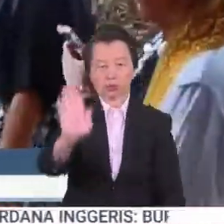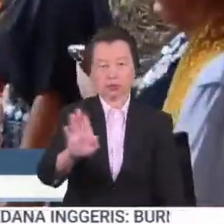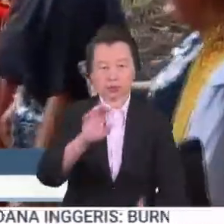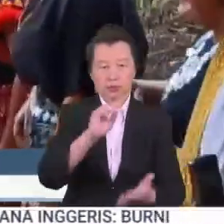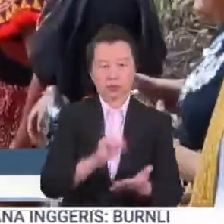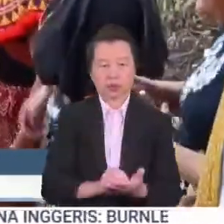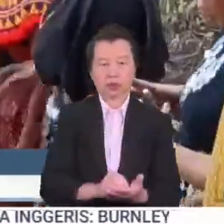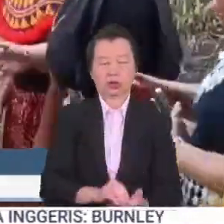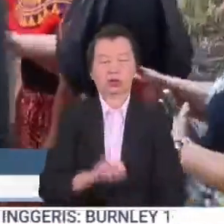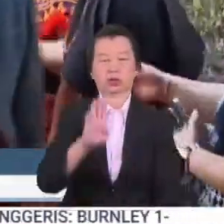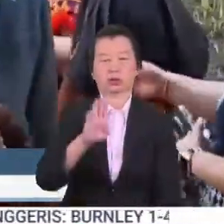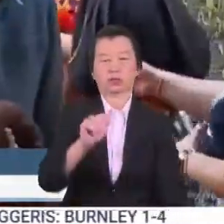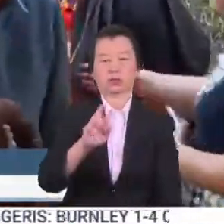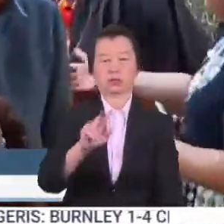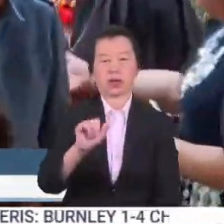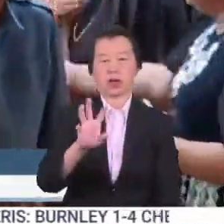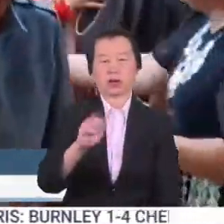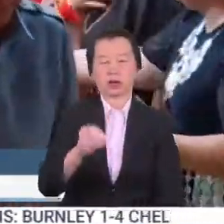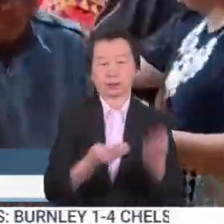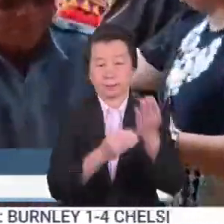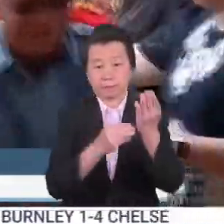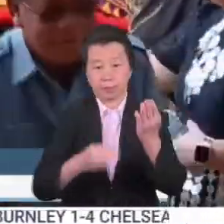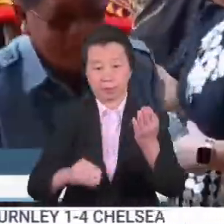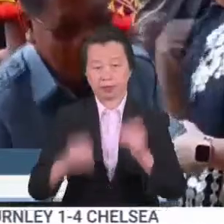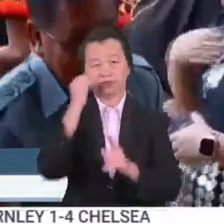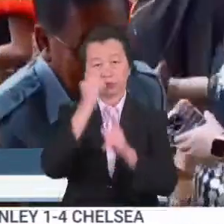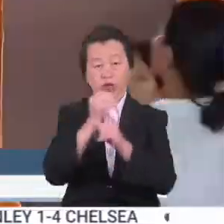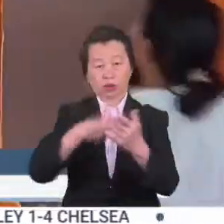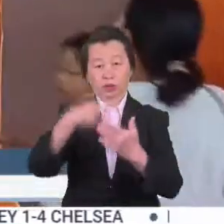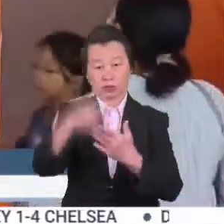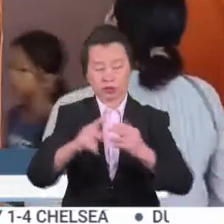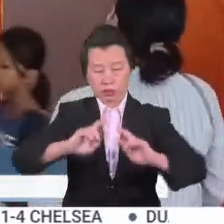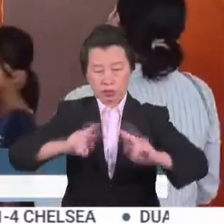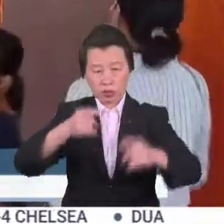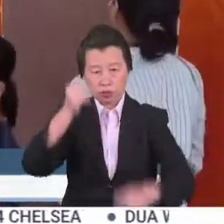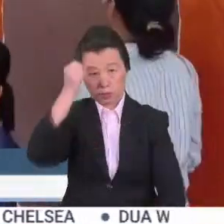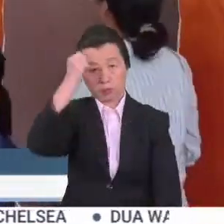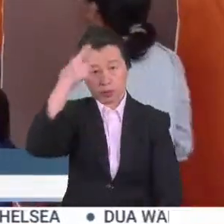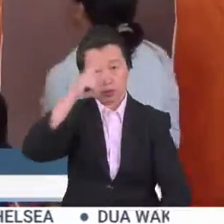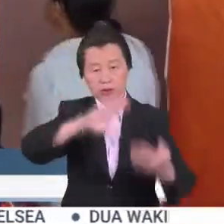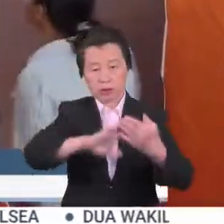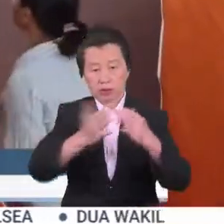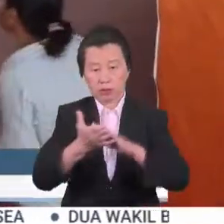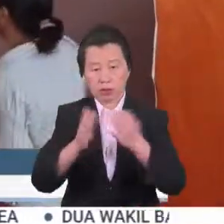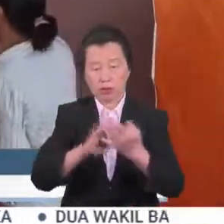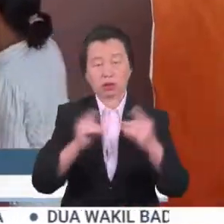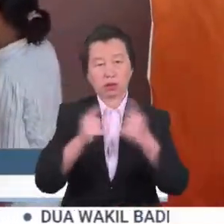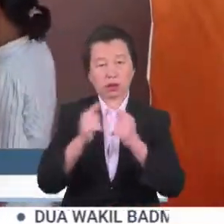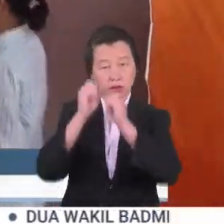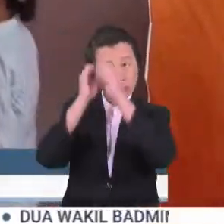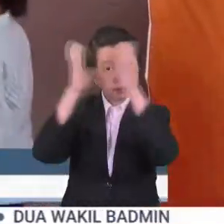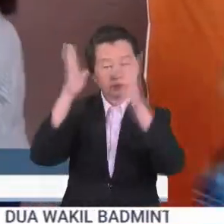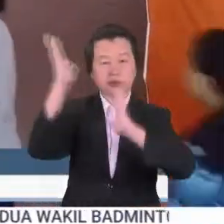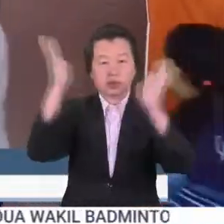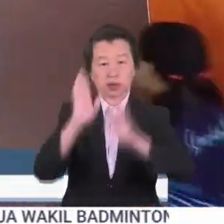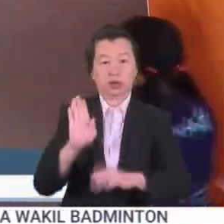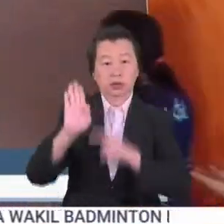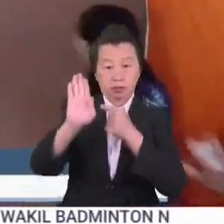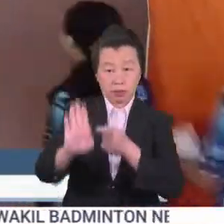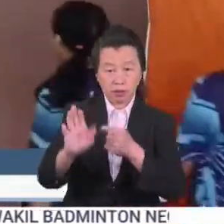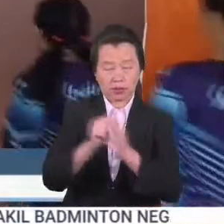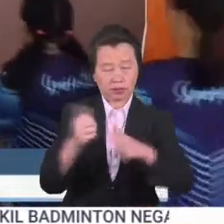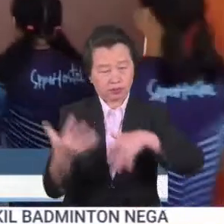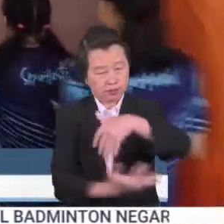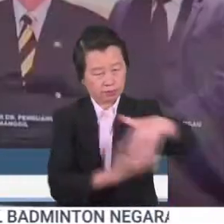Bunda Ulu teru baram di Miri antara objektif program adalah meningkatkan kefahaman komuniti kepada aspirasi Malaysia Madani serta